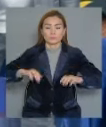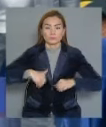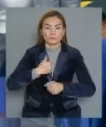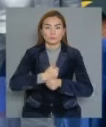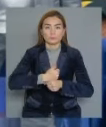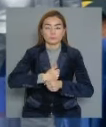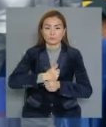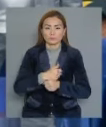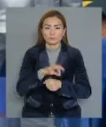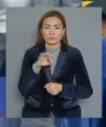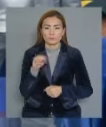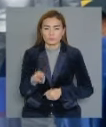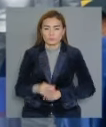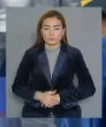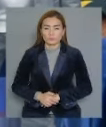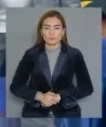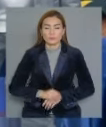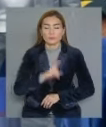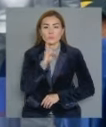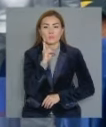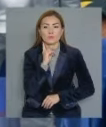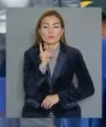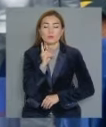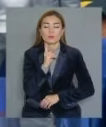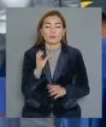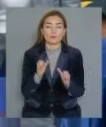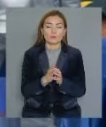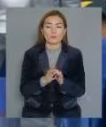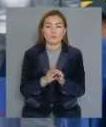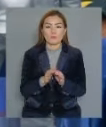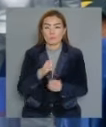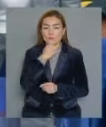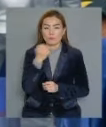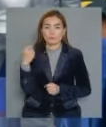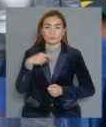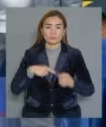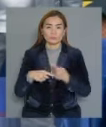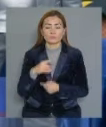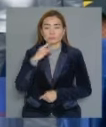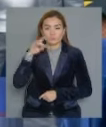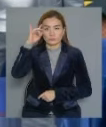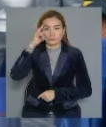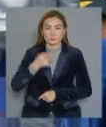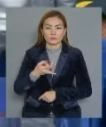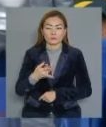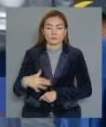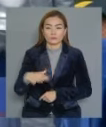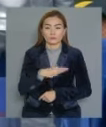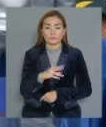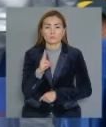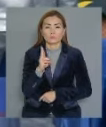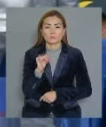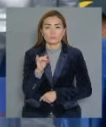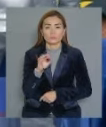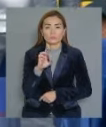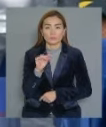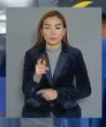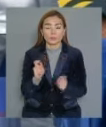басқармасы тарапынан жасөспірімдер, жастар және ересектер арасында Қазақстан Республикасының кубогының